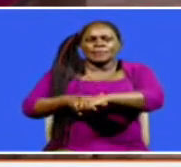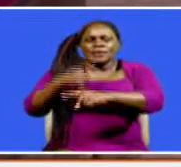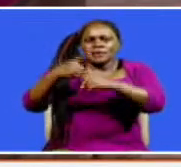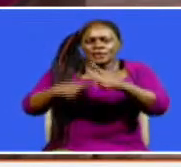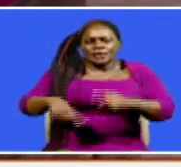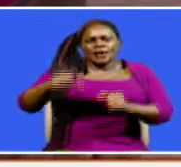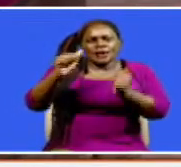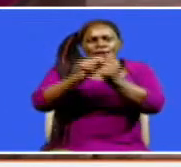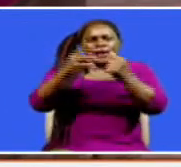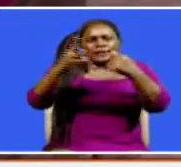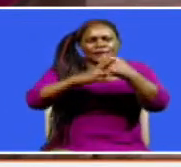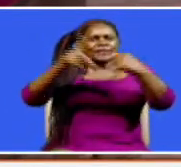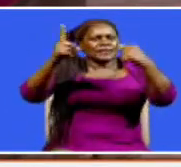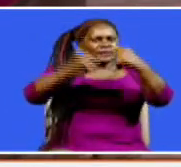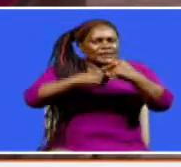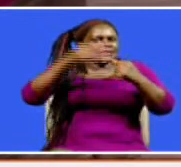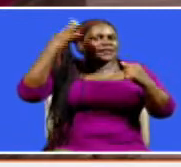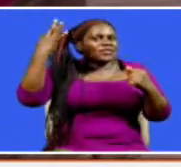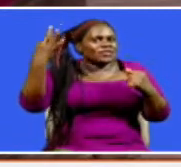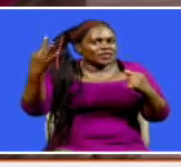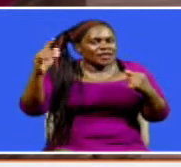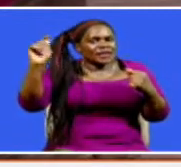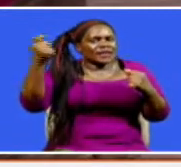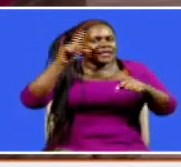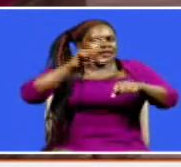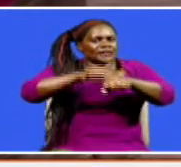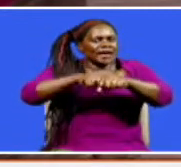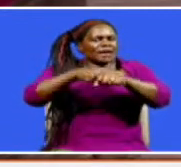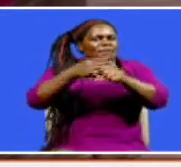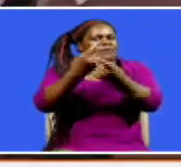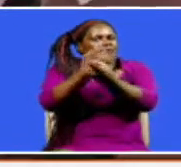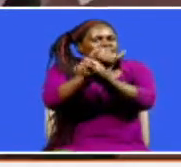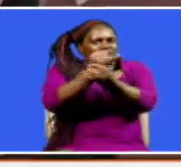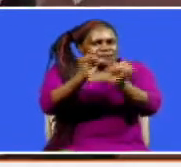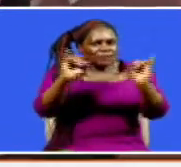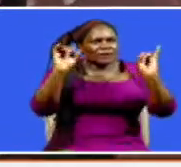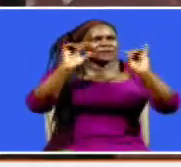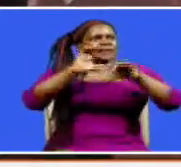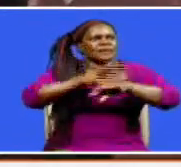mwaka 1963 Kenya ilipojinyakulia uhuru.